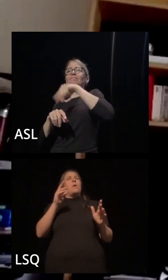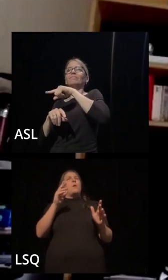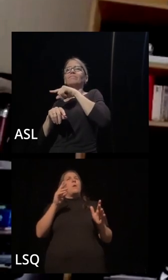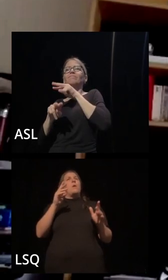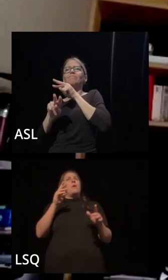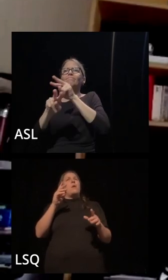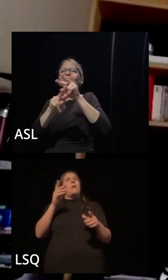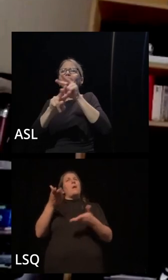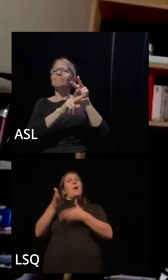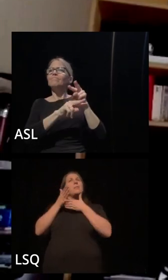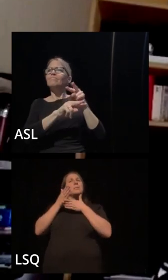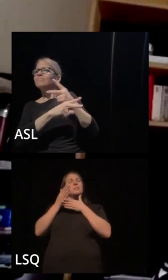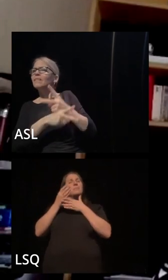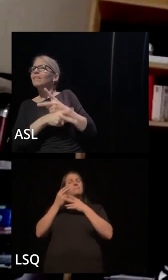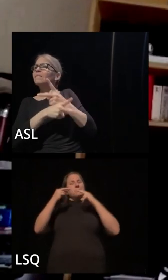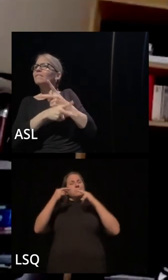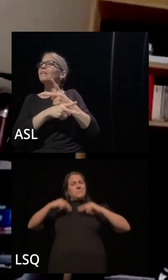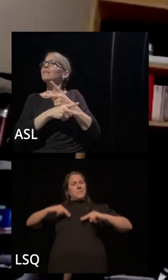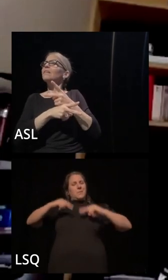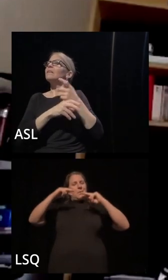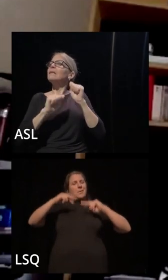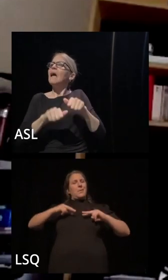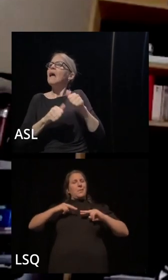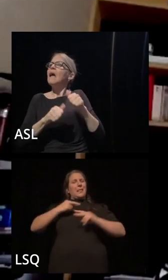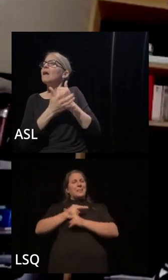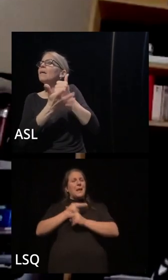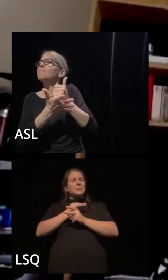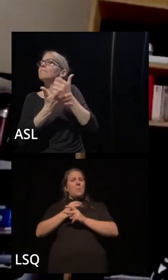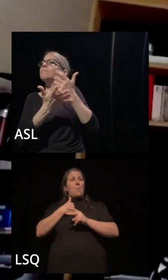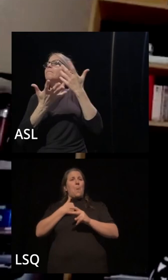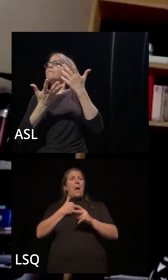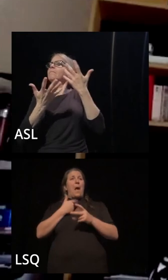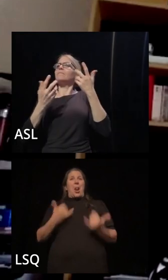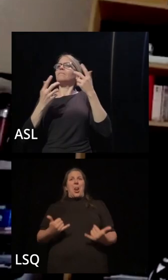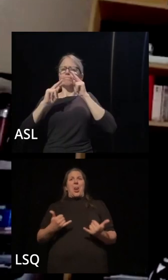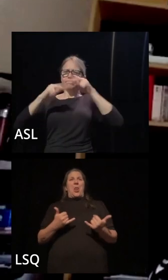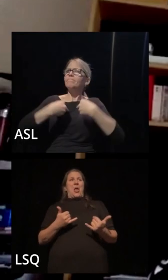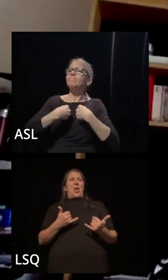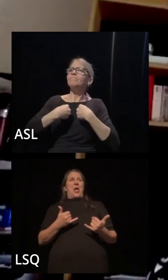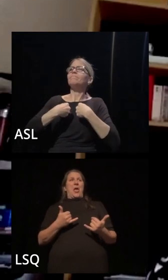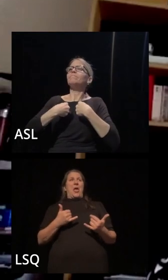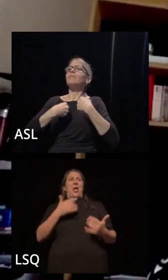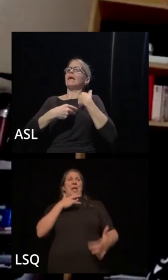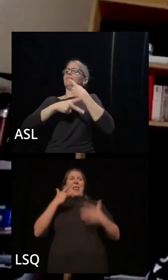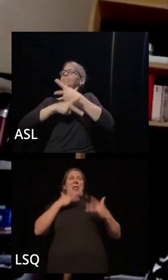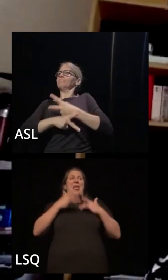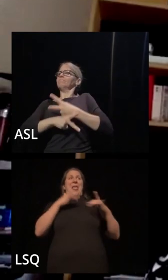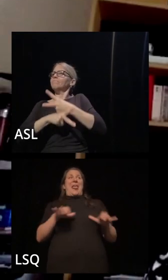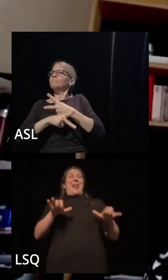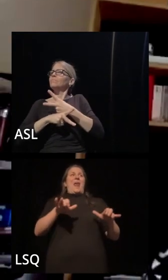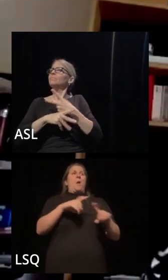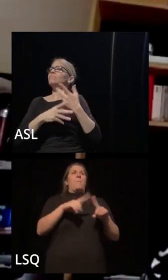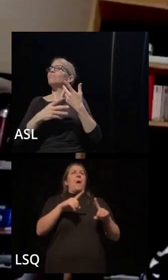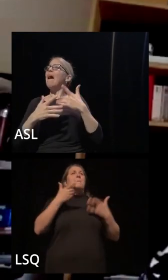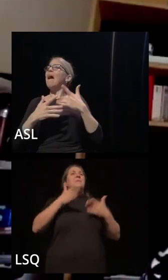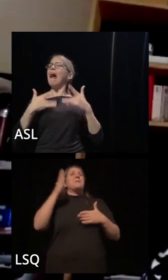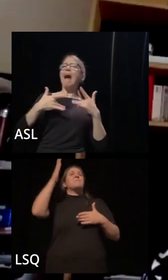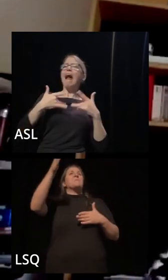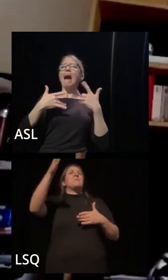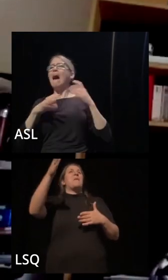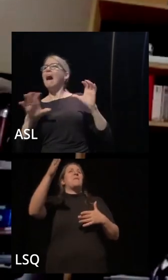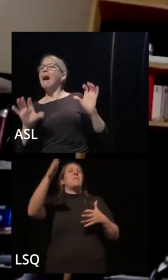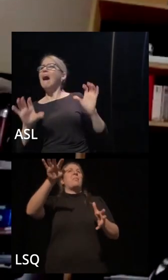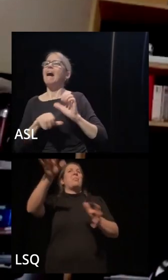qu'on doit porter aux actes qui nous enthousiasment aujourd'hui et qui demain peuvent